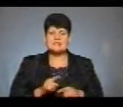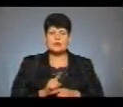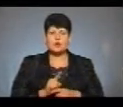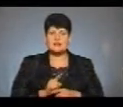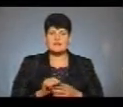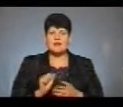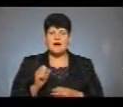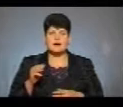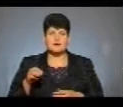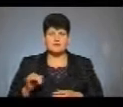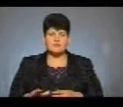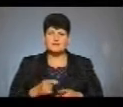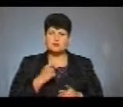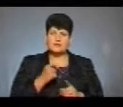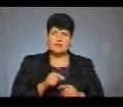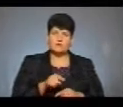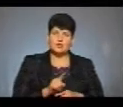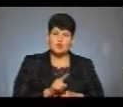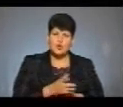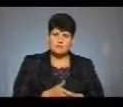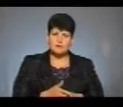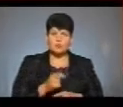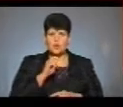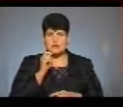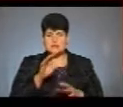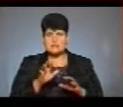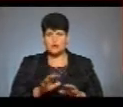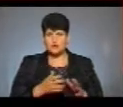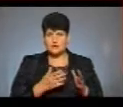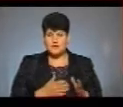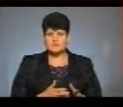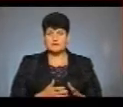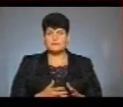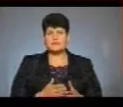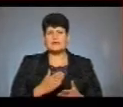нормативних актів? Чи відповідають вони нормам українського законодавства?